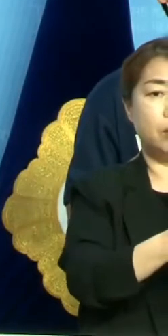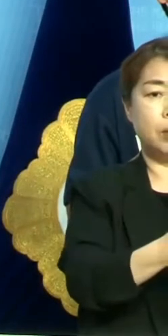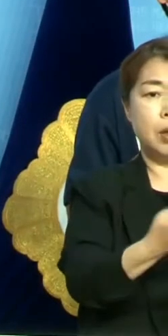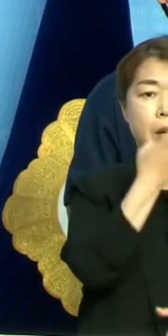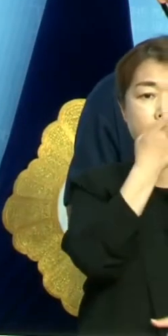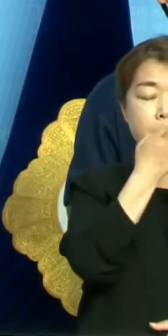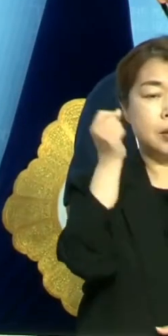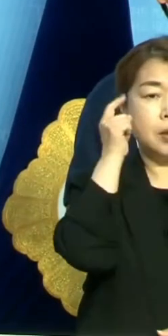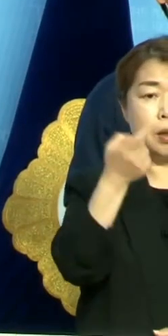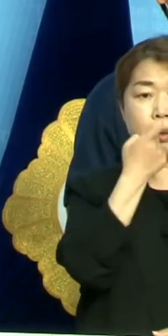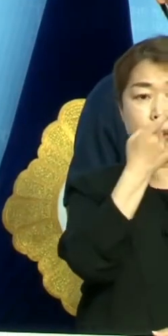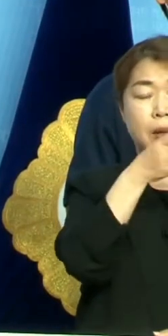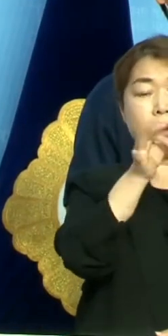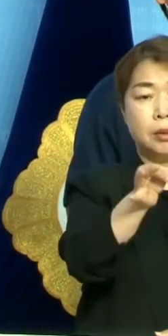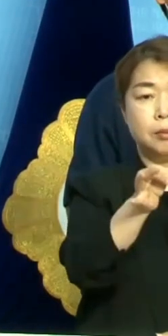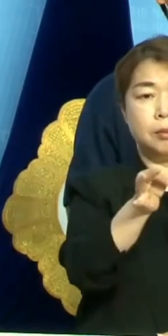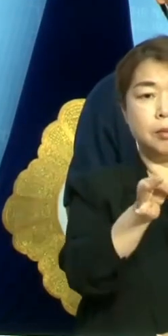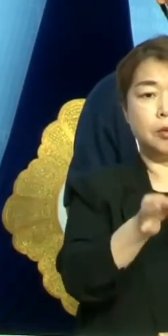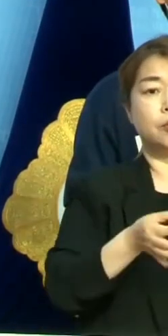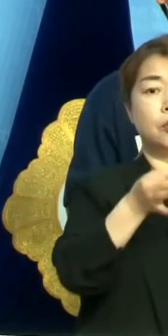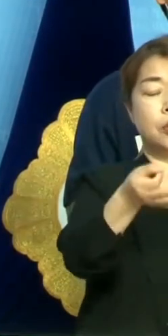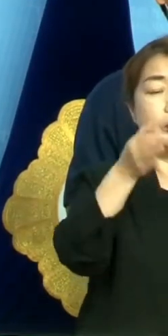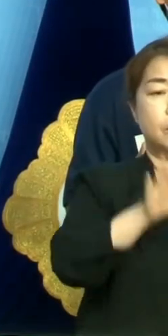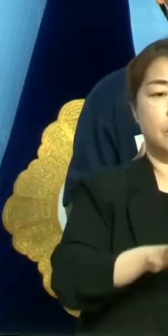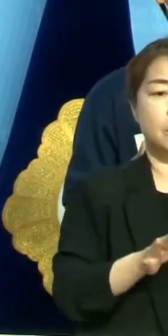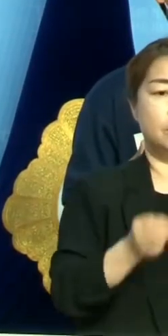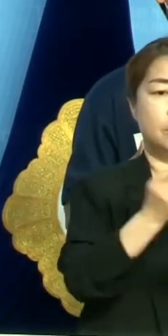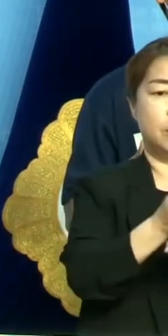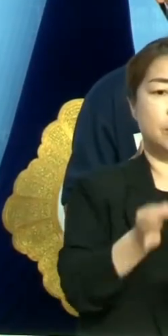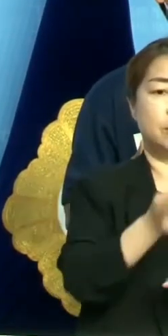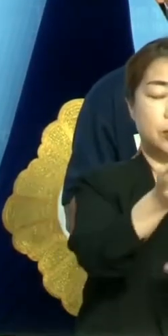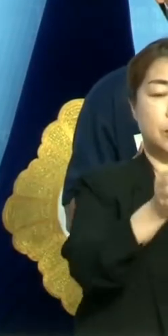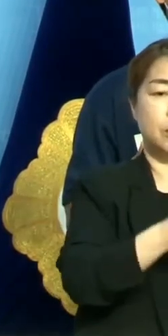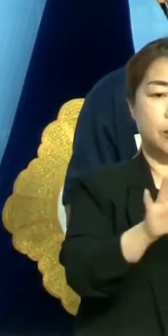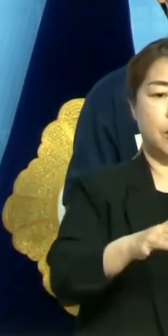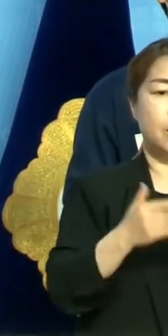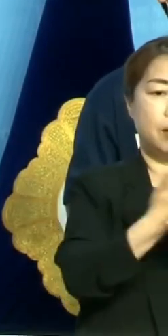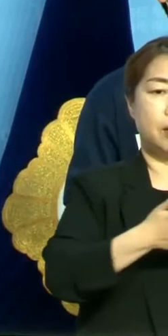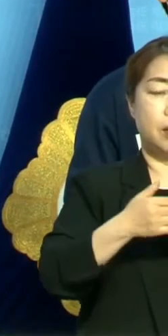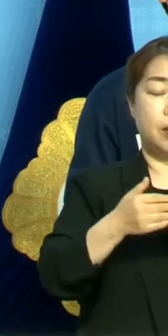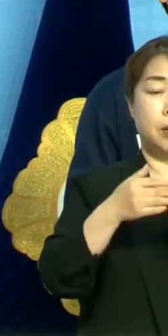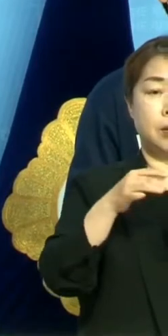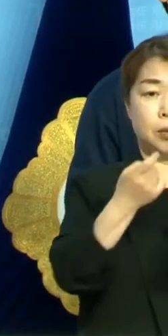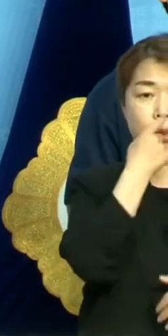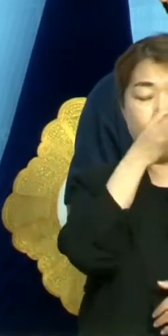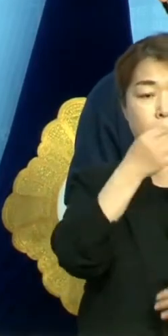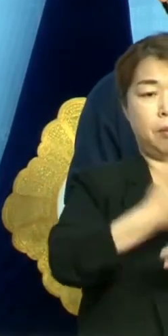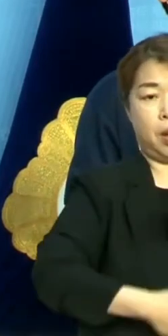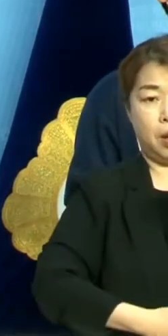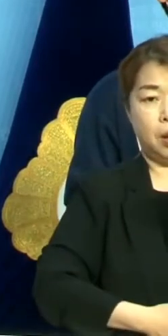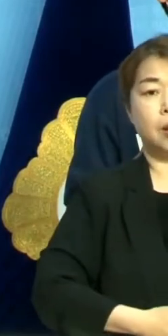주겠다고 했으나 줄어 벌 앞둔 학생에게는 의미 없네 등록금 감 나는 경우도 있었습니다